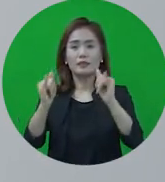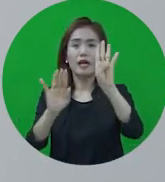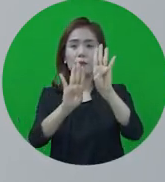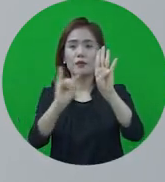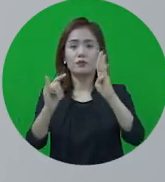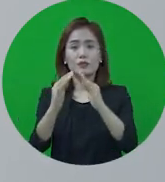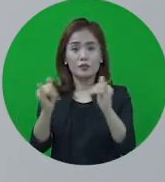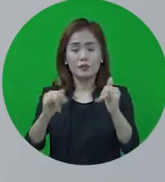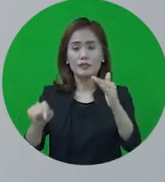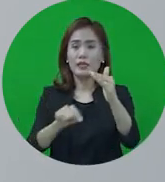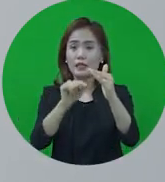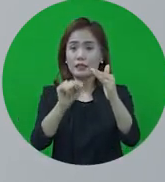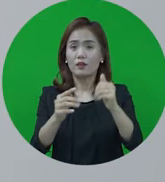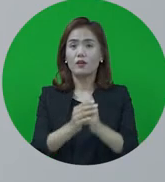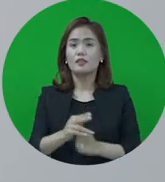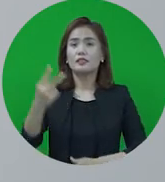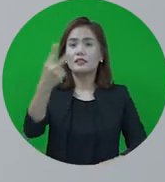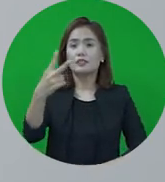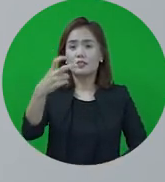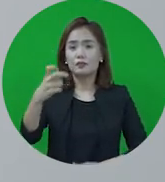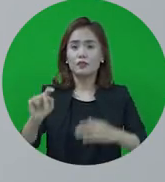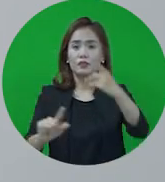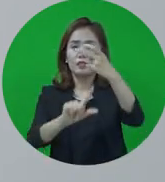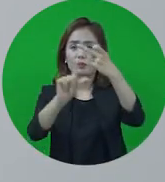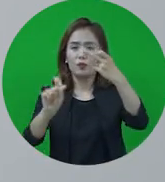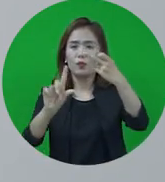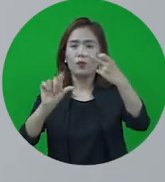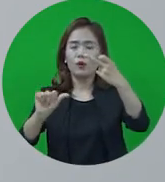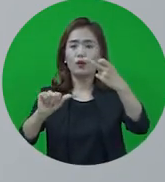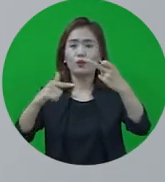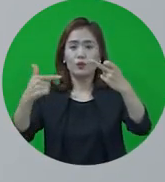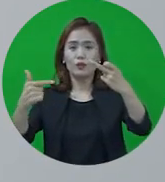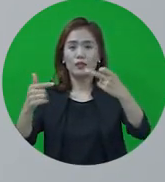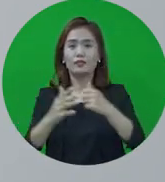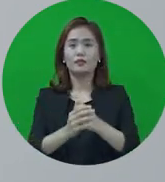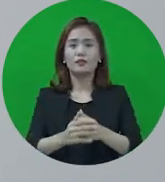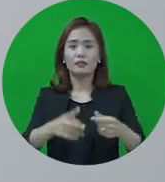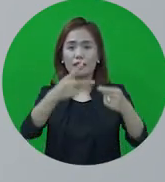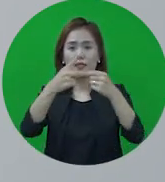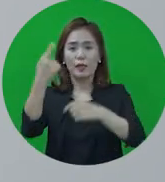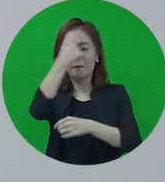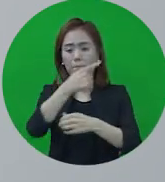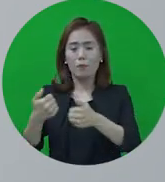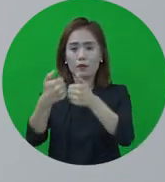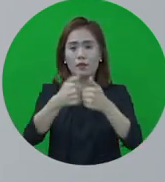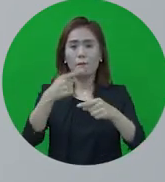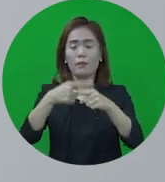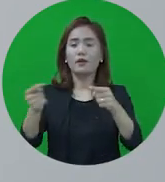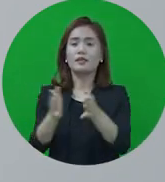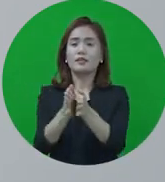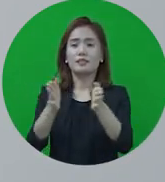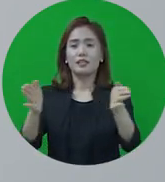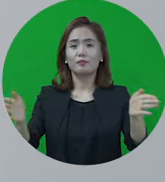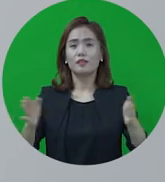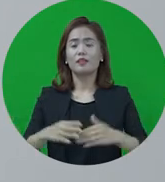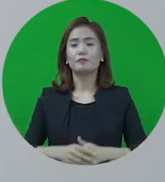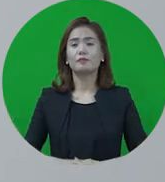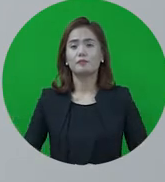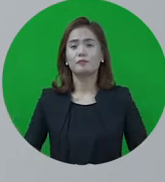1단계에서 합격한 4배수 인원을 대상으로 2020년 12월 5일과 6일 2단계인 면접평가를